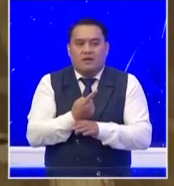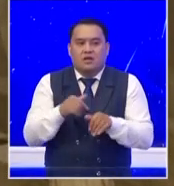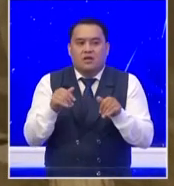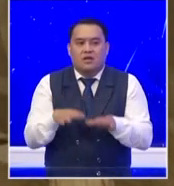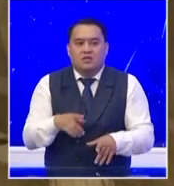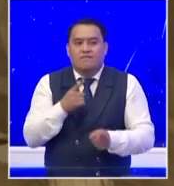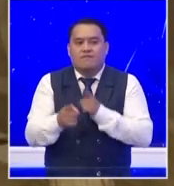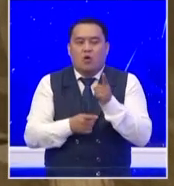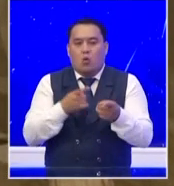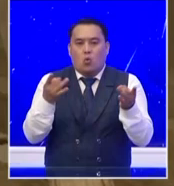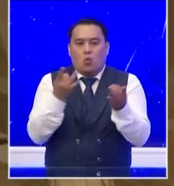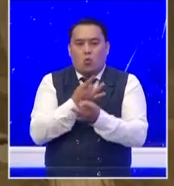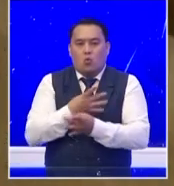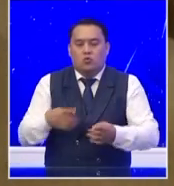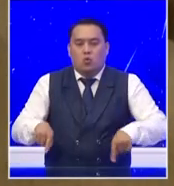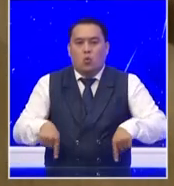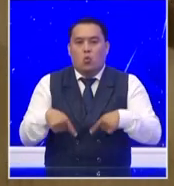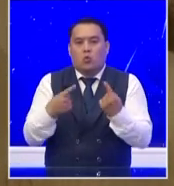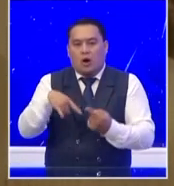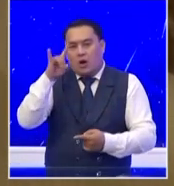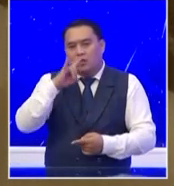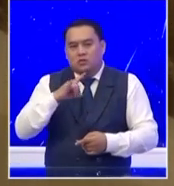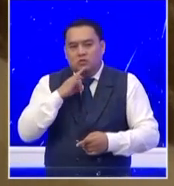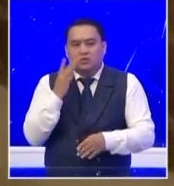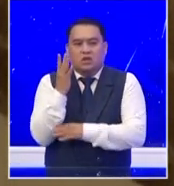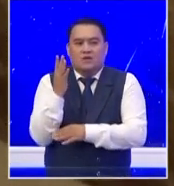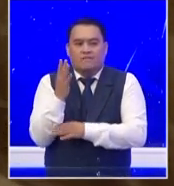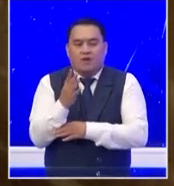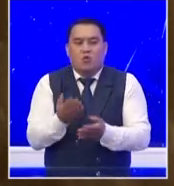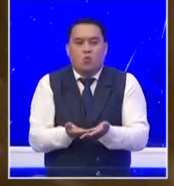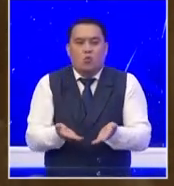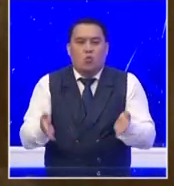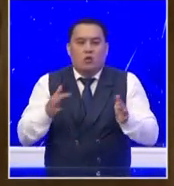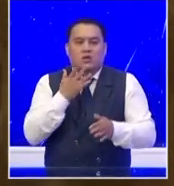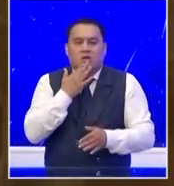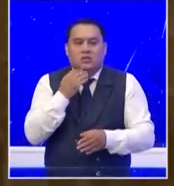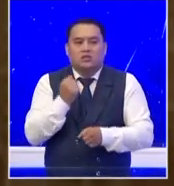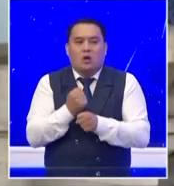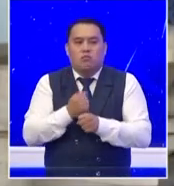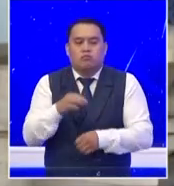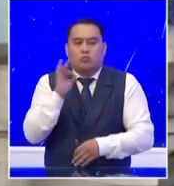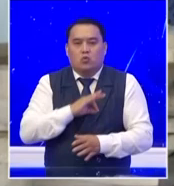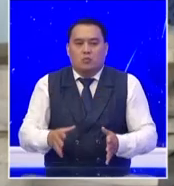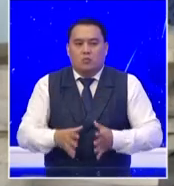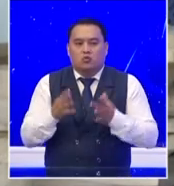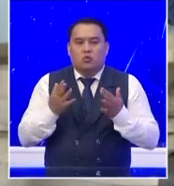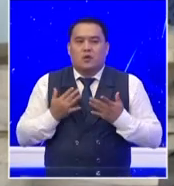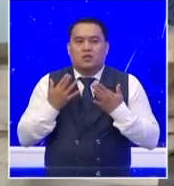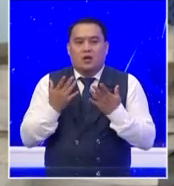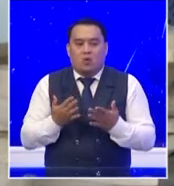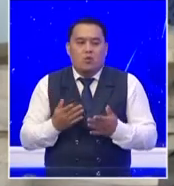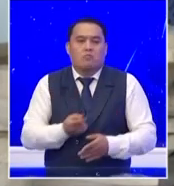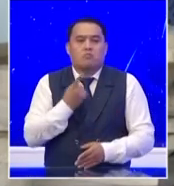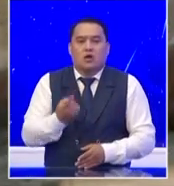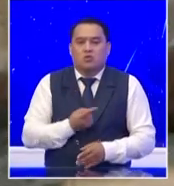решил возрождать и культивировать традиционную казахскую деревянную утварь. Национальные изделия пользуются большим спросом. Поэтому